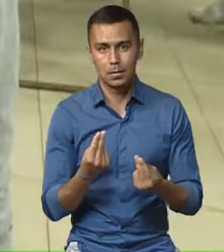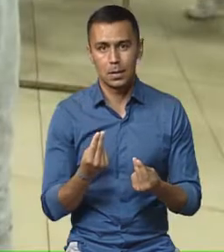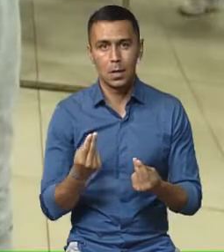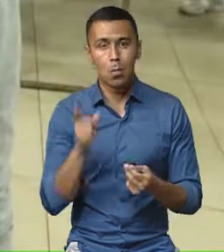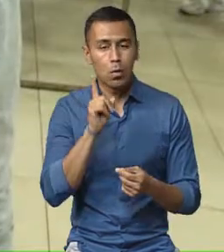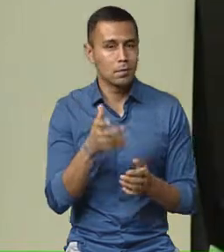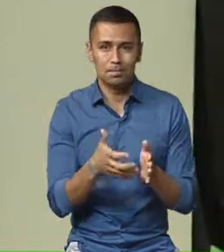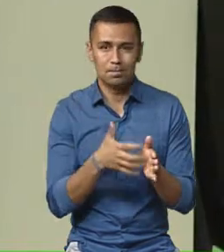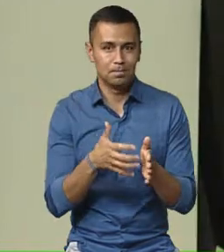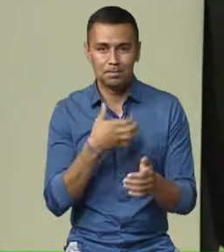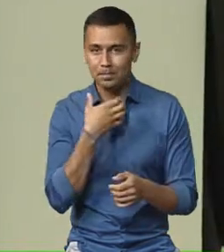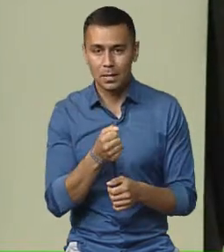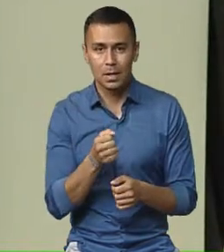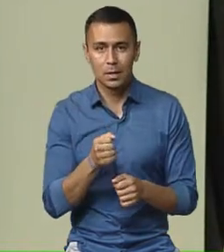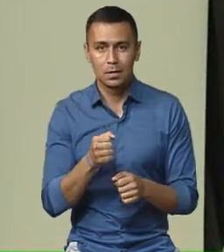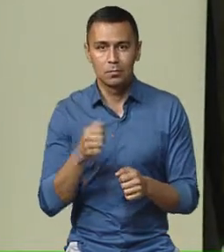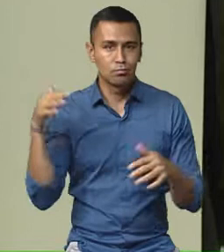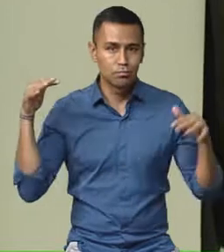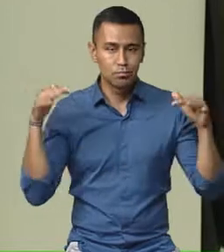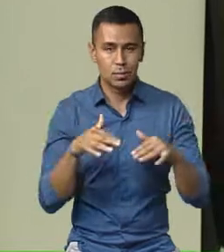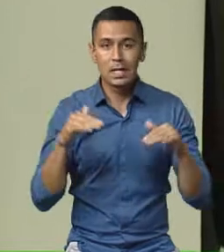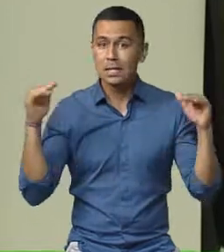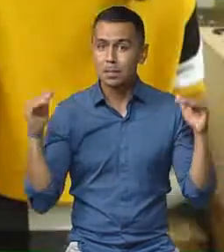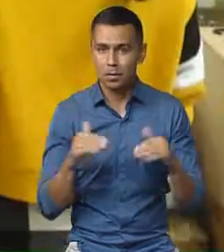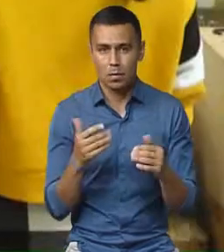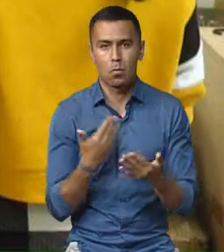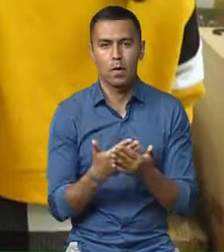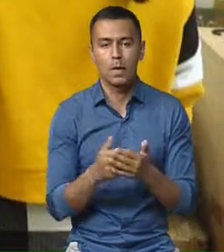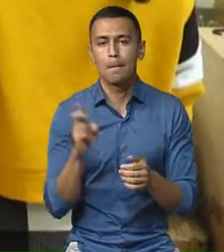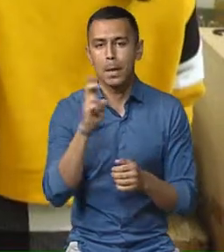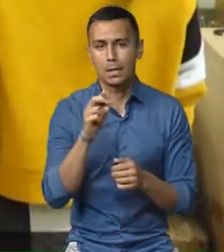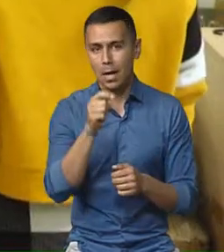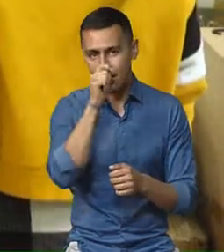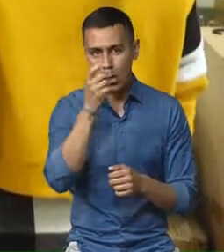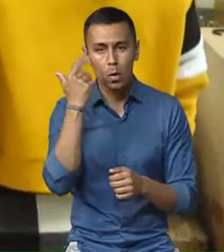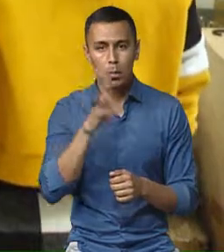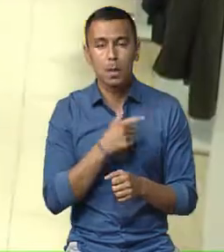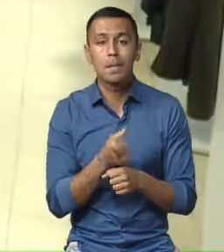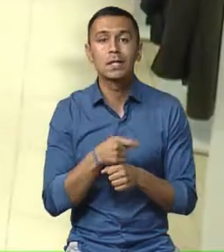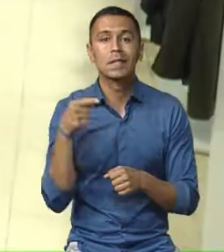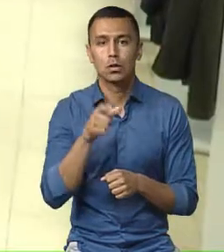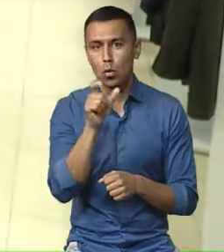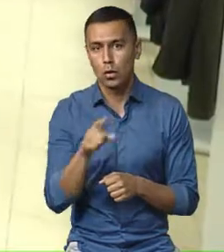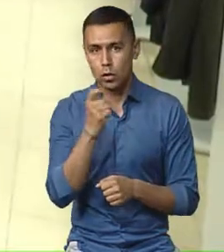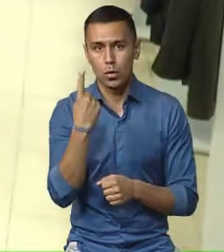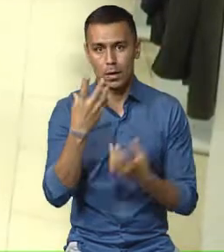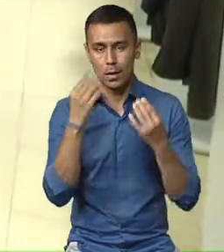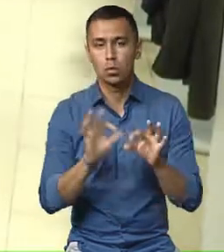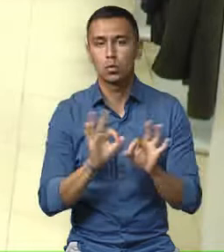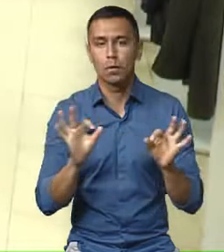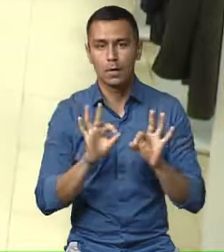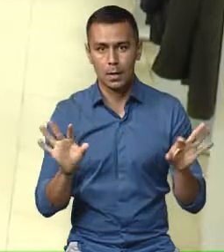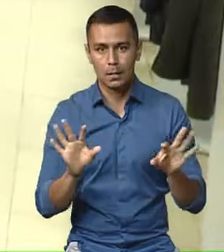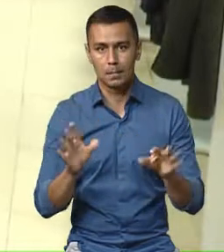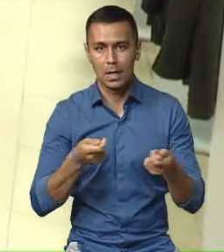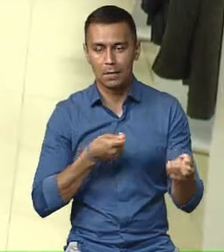що недостатньо. Потік відвідувачів центру зменшився в порівнянні з березнем-квітнем, коли було більше 1000 людей за день, розповідає Жанна